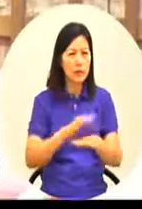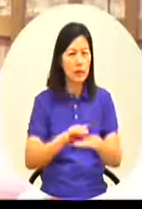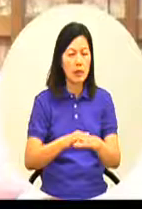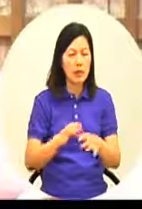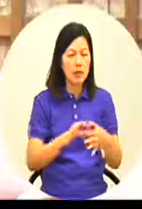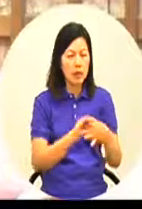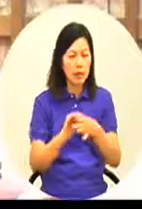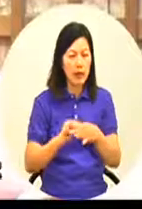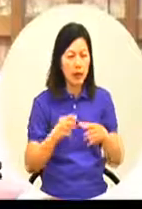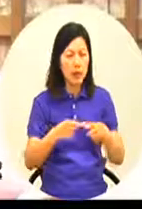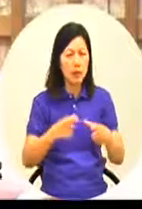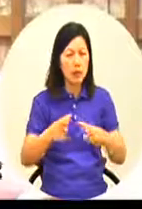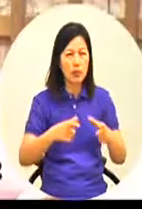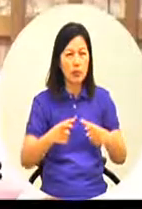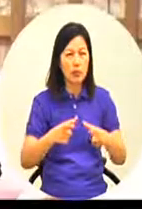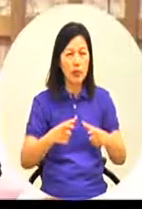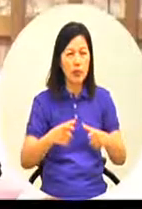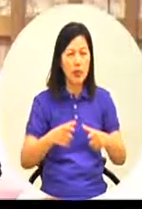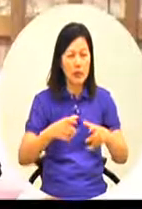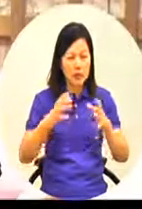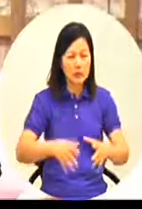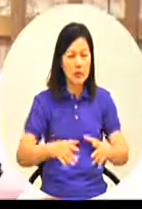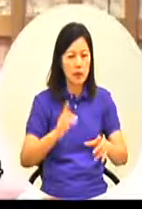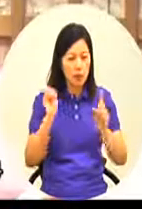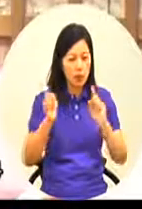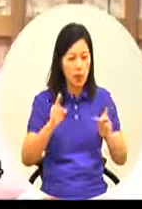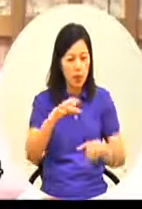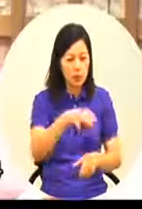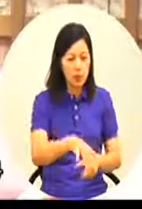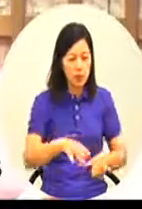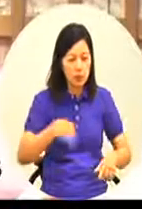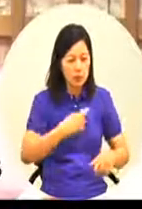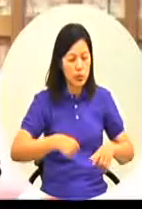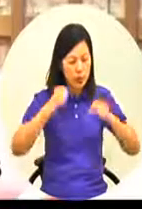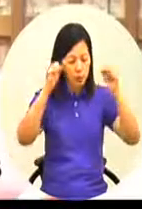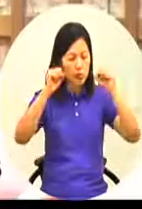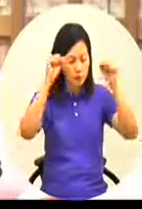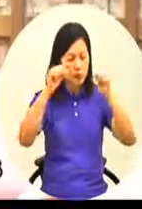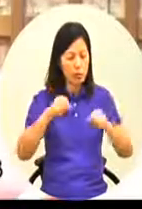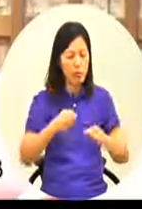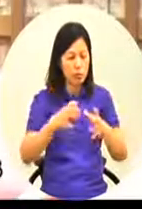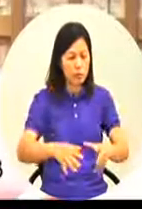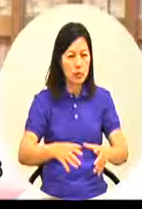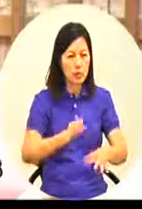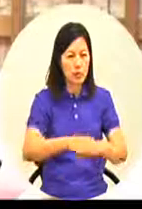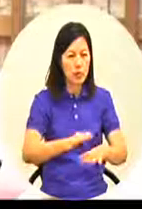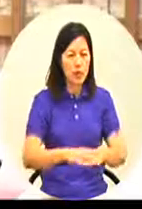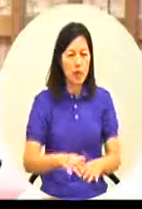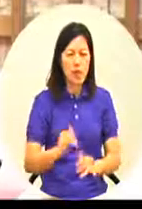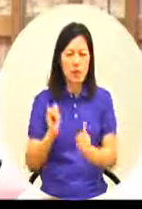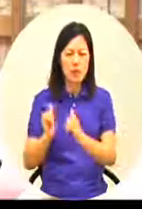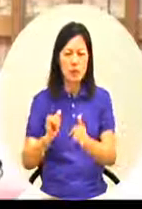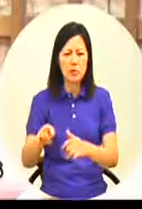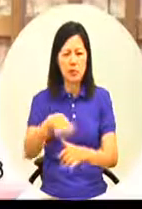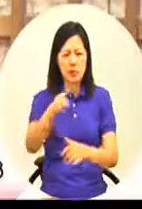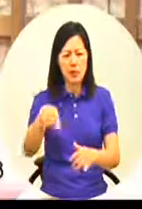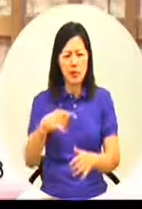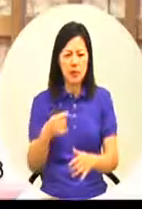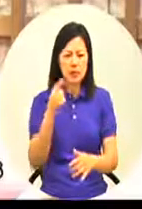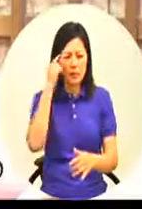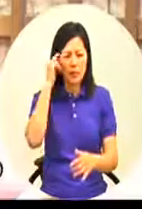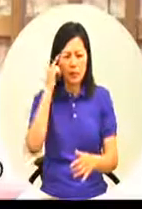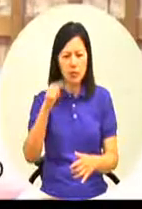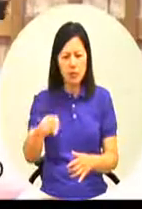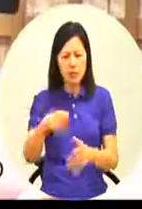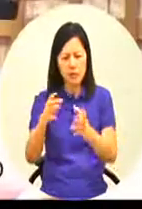于那个公园在设置游具还有体现是一个标准的，不然有时候民众变成说你这一边的人有跟他